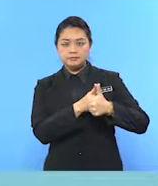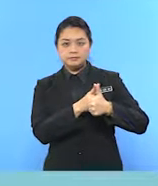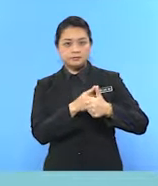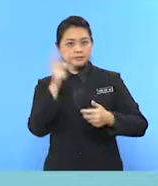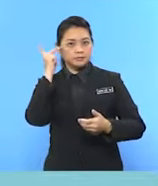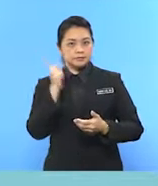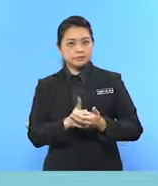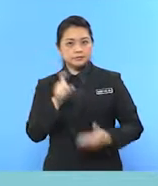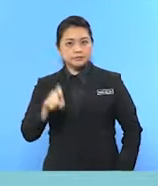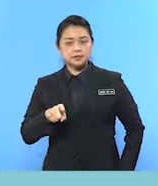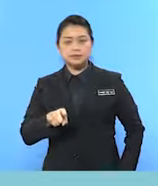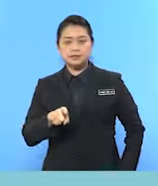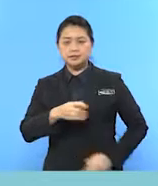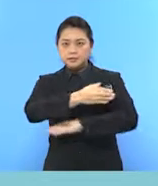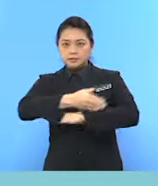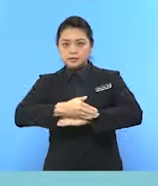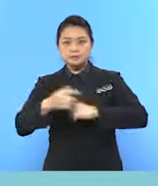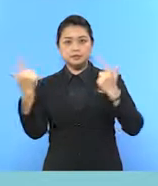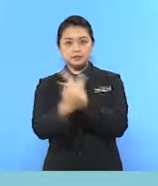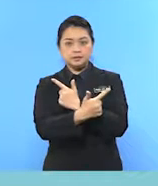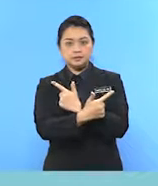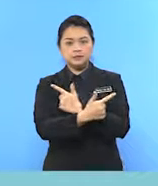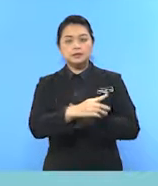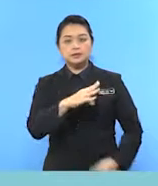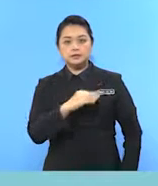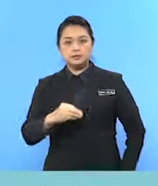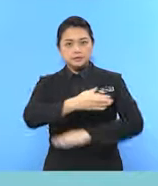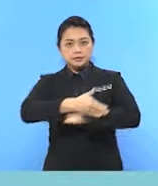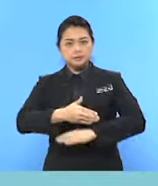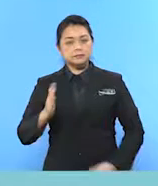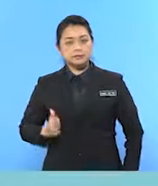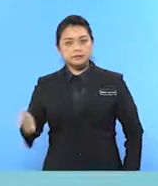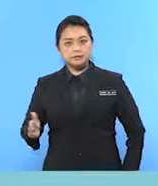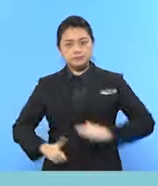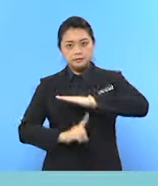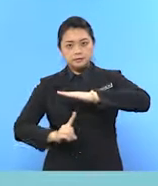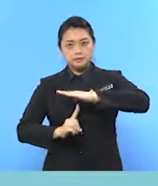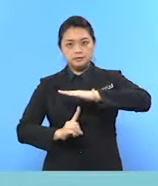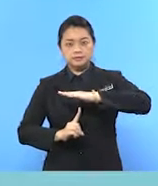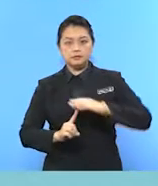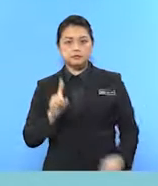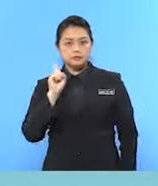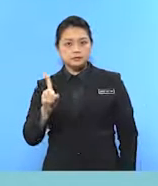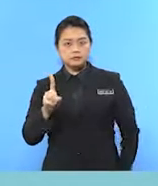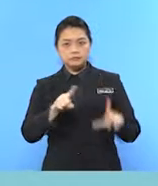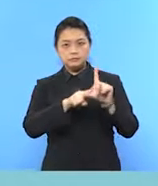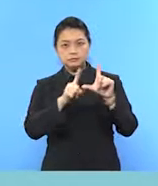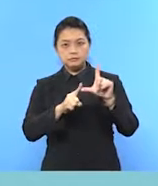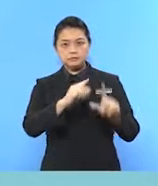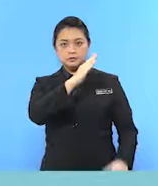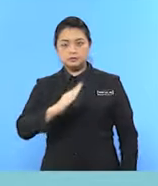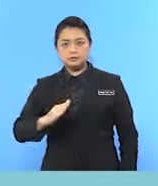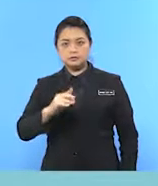5.1.1 mengenal pasti sisi bertentangan dan sisi bersebelahan berdasarkan suatu sudut tirus